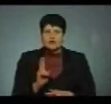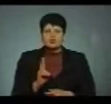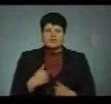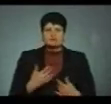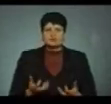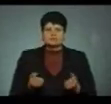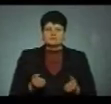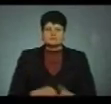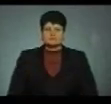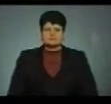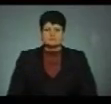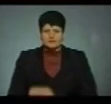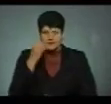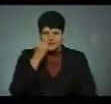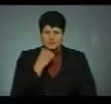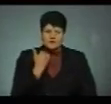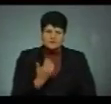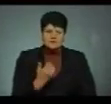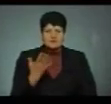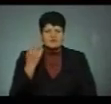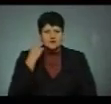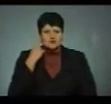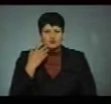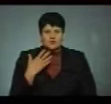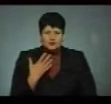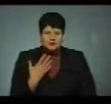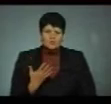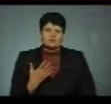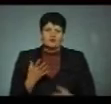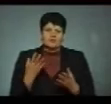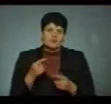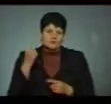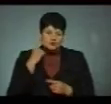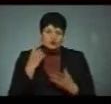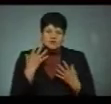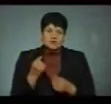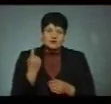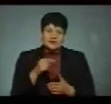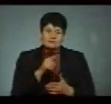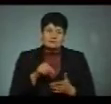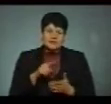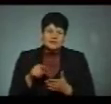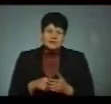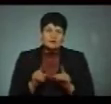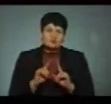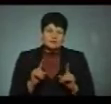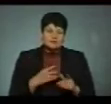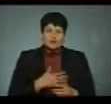содержати? Я дякую вам за вашу думку. Отже, ми почули, що ще одне житлово-комунальне питання по-особливому